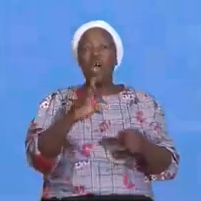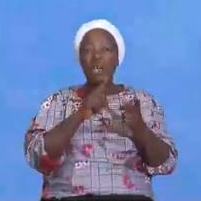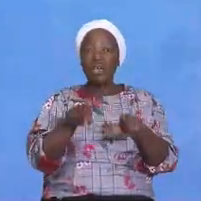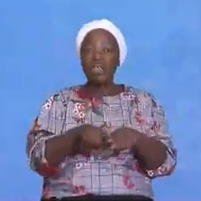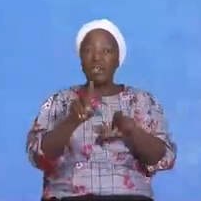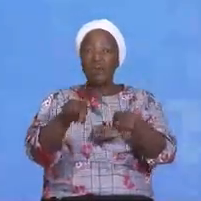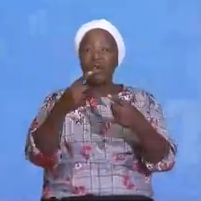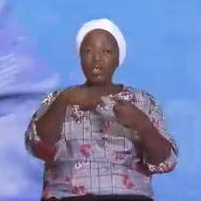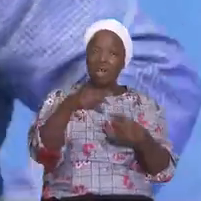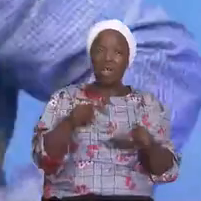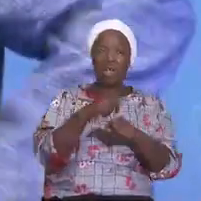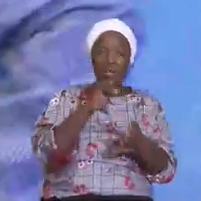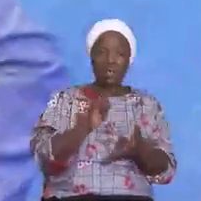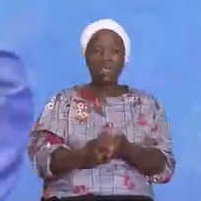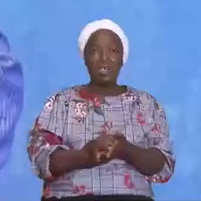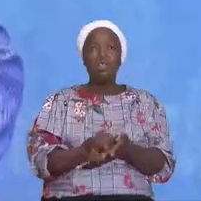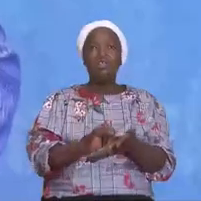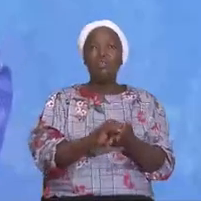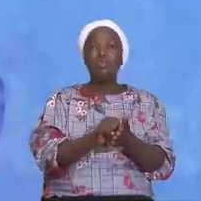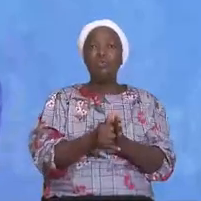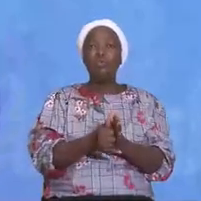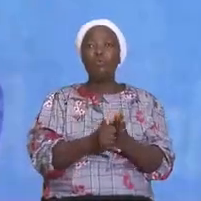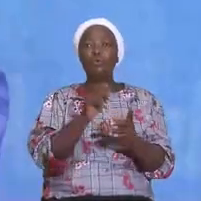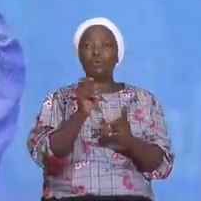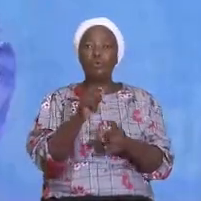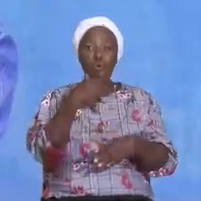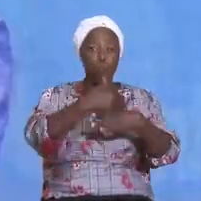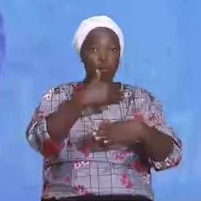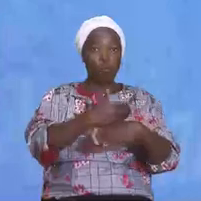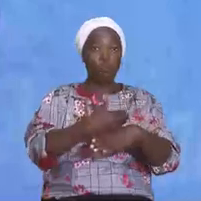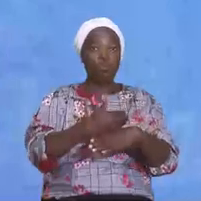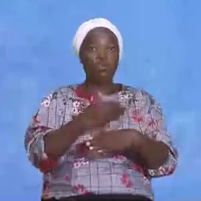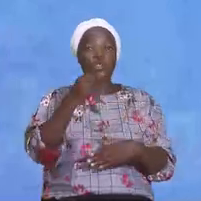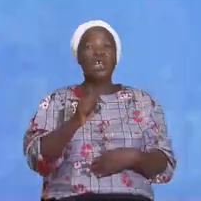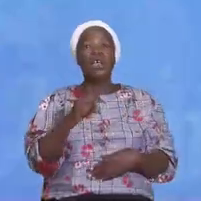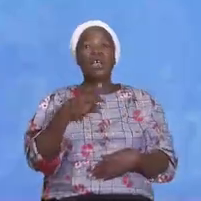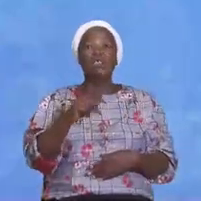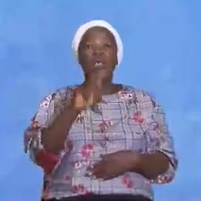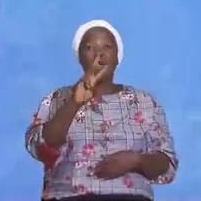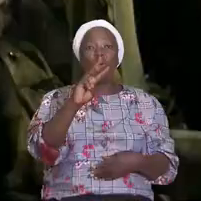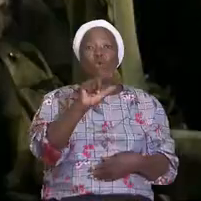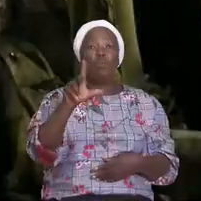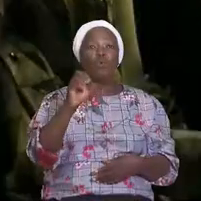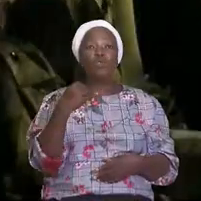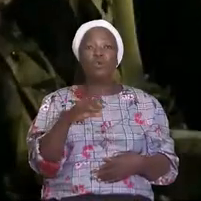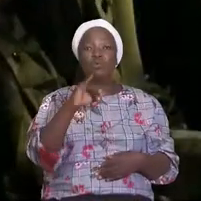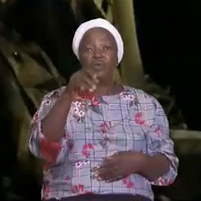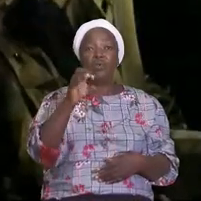ils faisaient le tour de Jéricho. Et comme ils faisaient le tour, ces